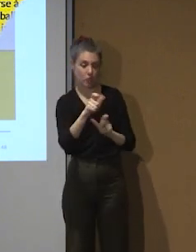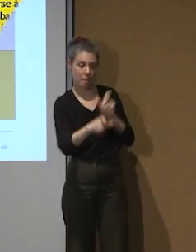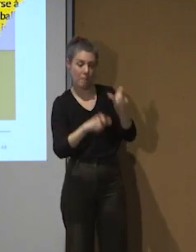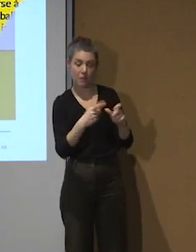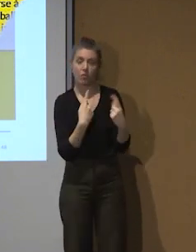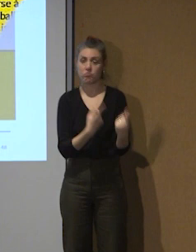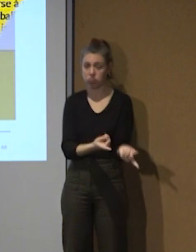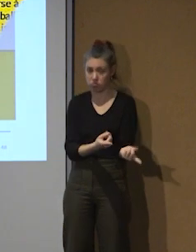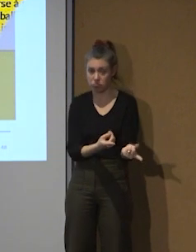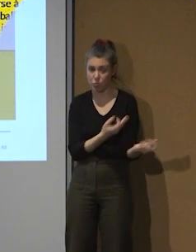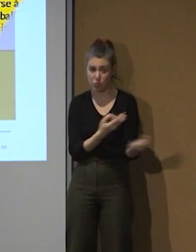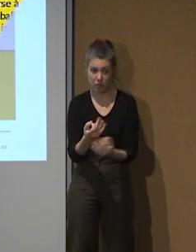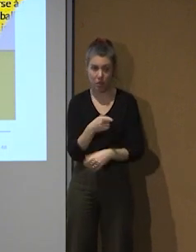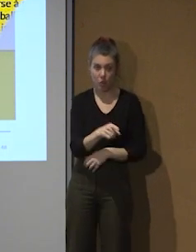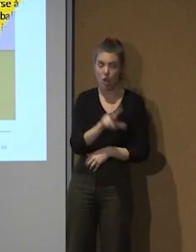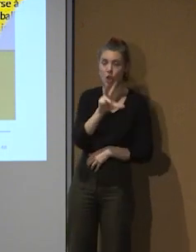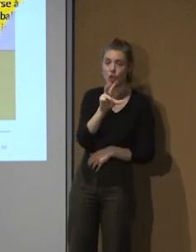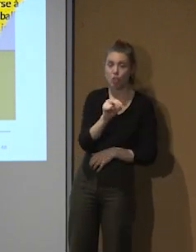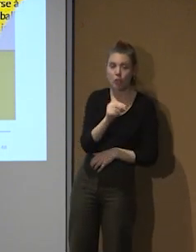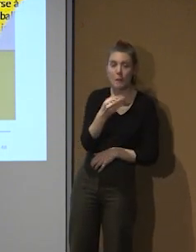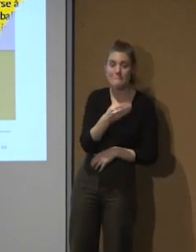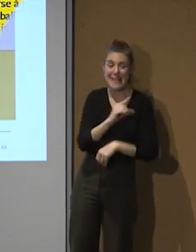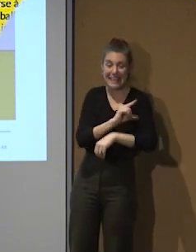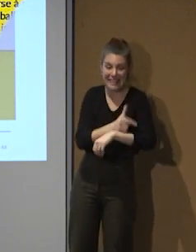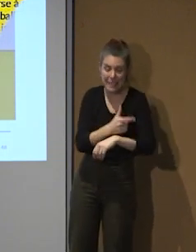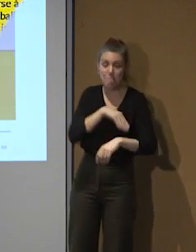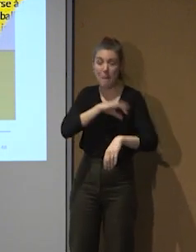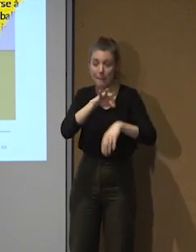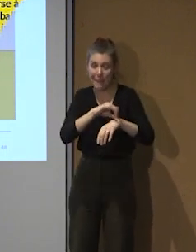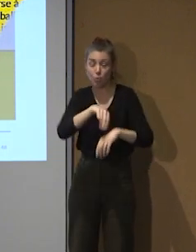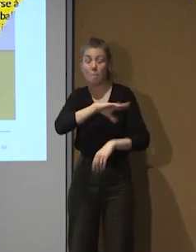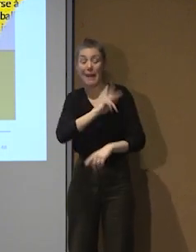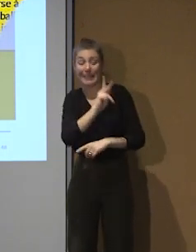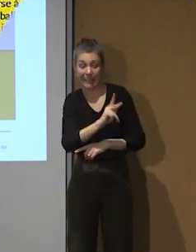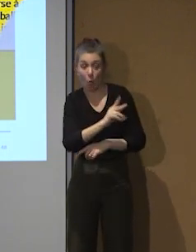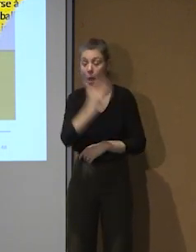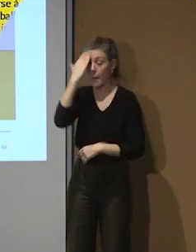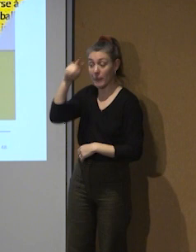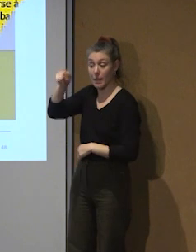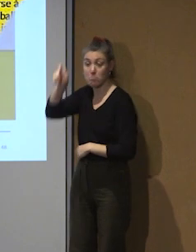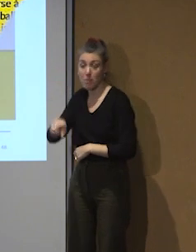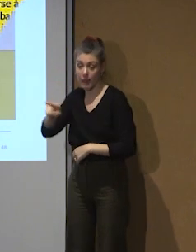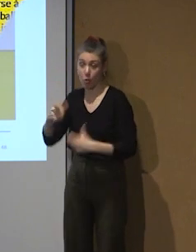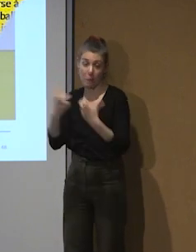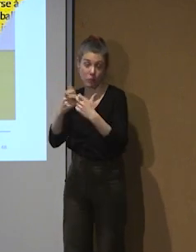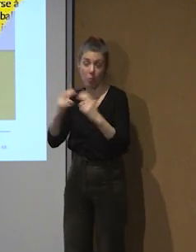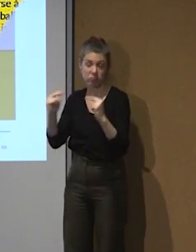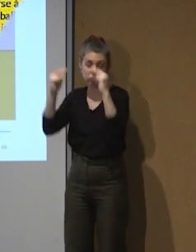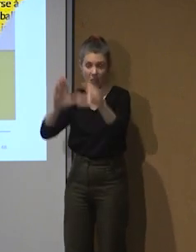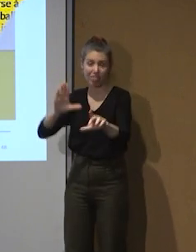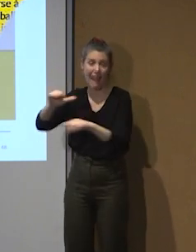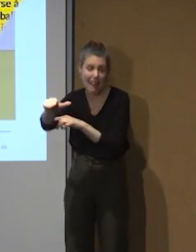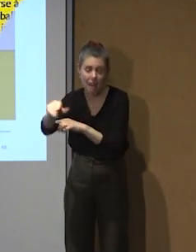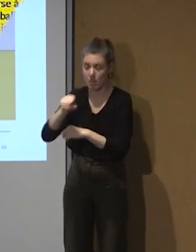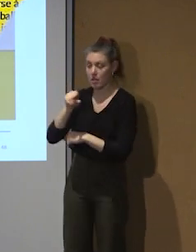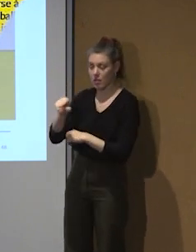max à 30 ml par minute par kilo. Chez un marathonien ou quelqu'un qui fait de l'ultra-trail, par exemple, comme le monsieur, on est